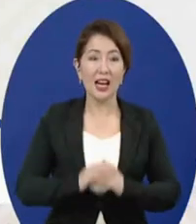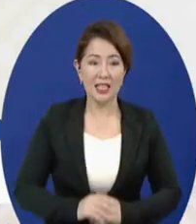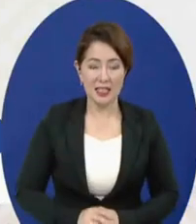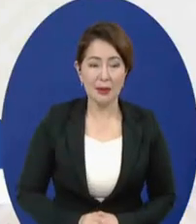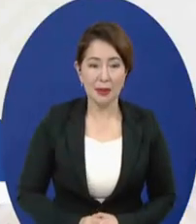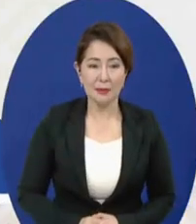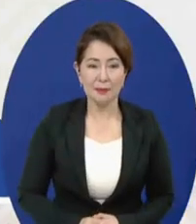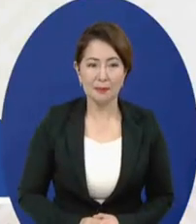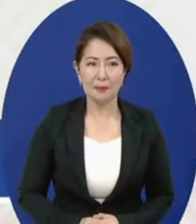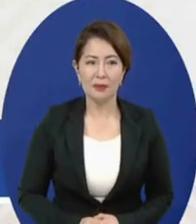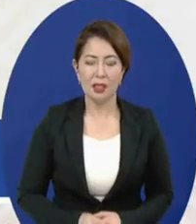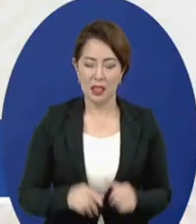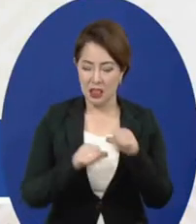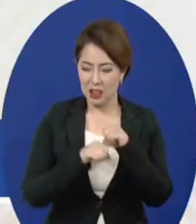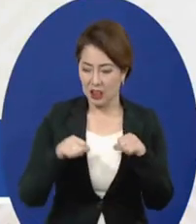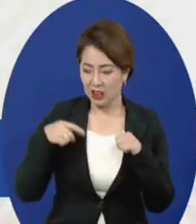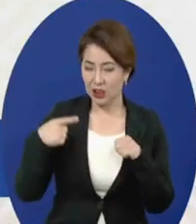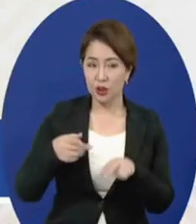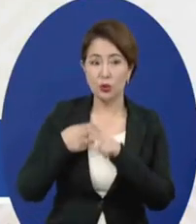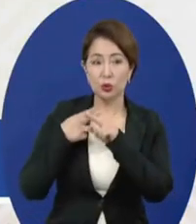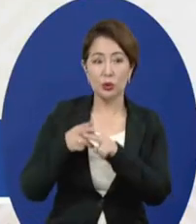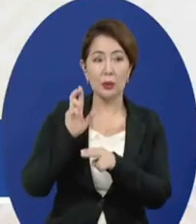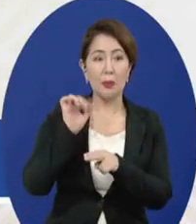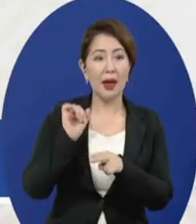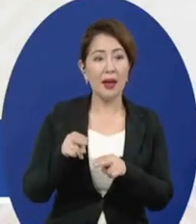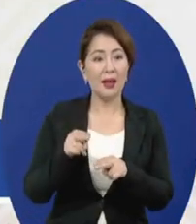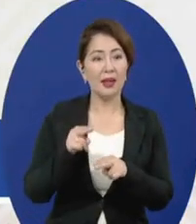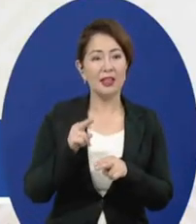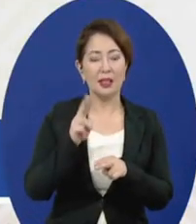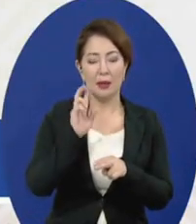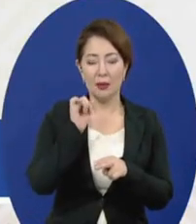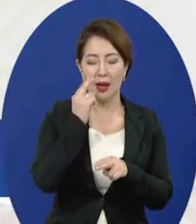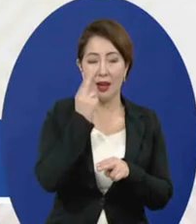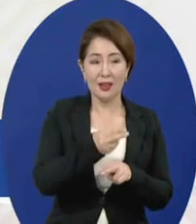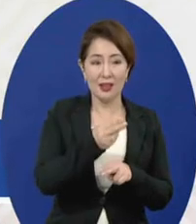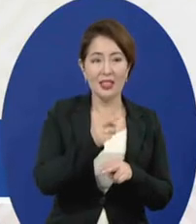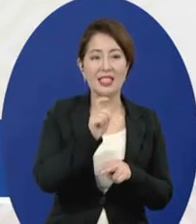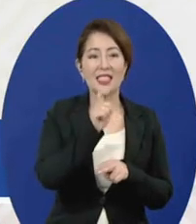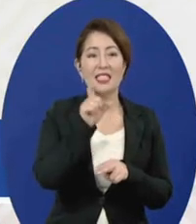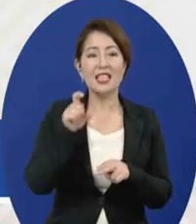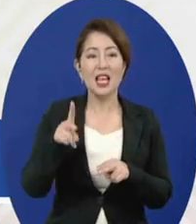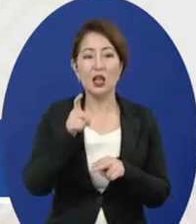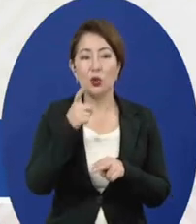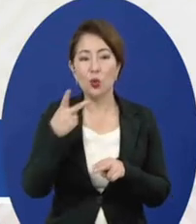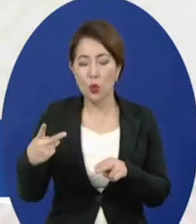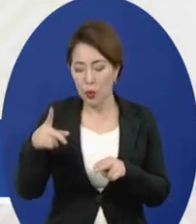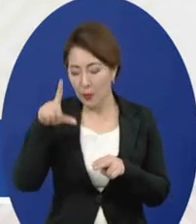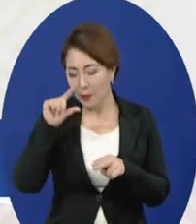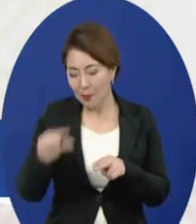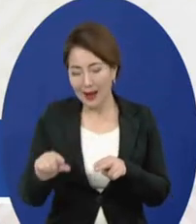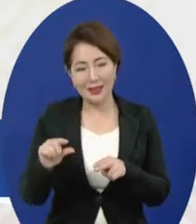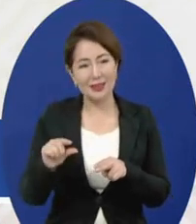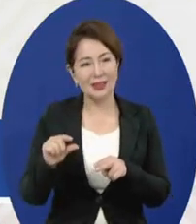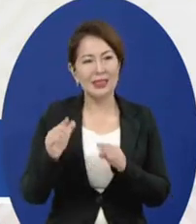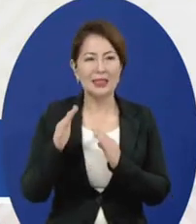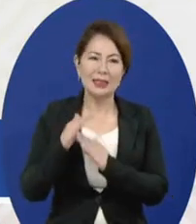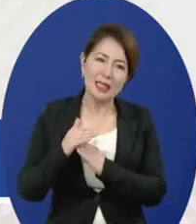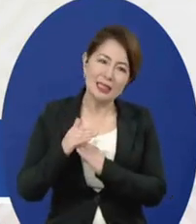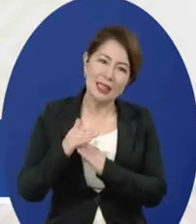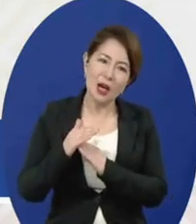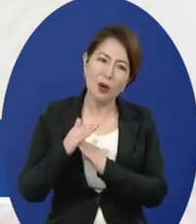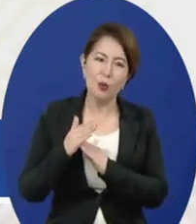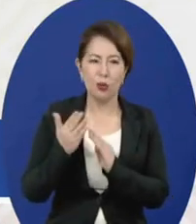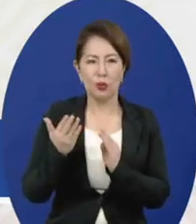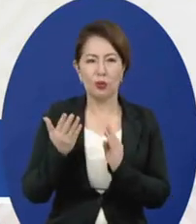Иргэдэд одоо тослох банкны зээлийн хүү, ипотекийн зээлийн хүүг одоо тодорхой хэмжээнд зарцаах юм уу? Ийм одоо